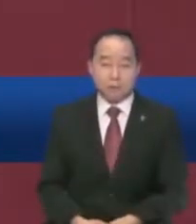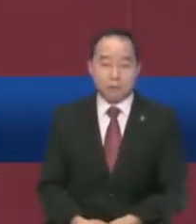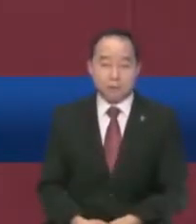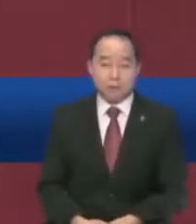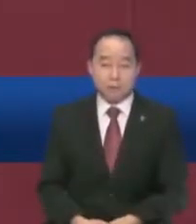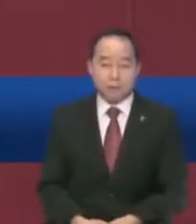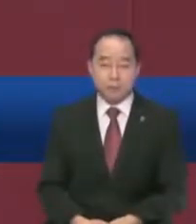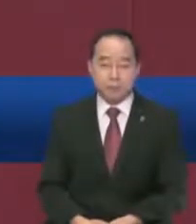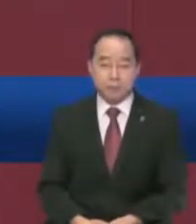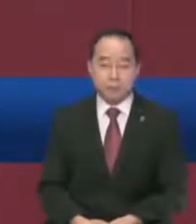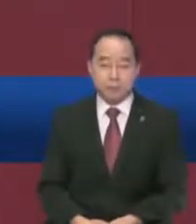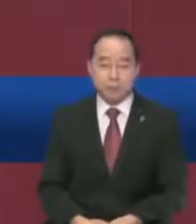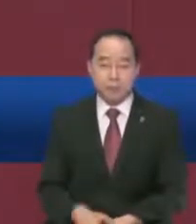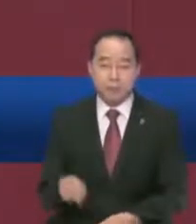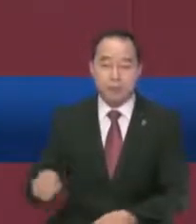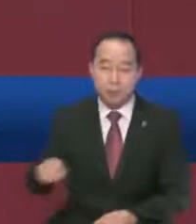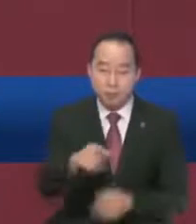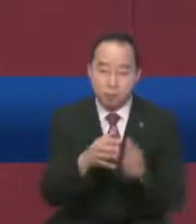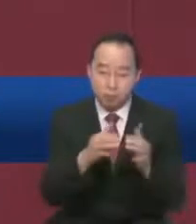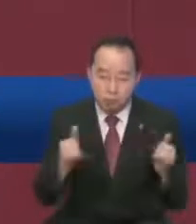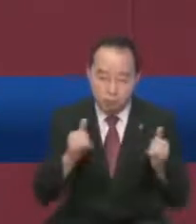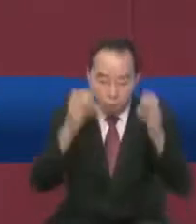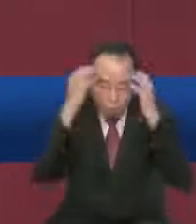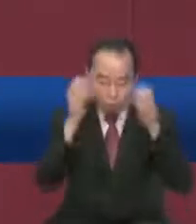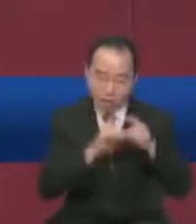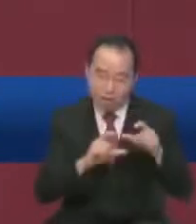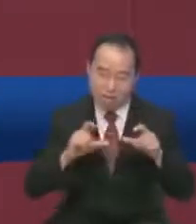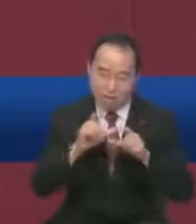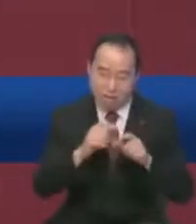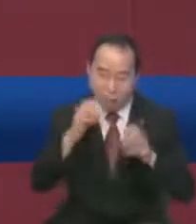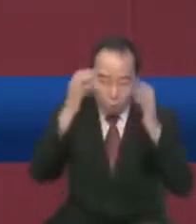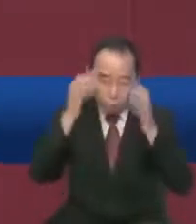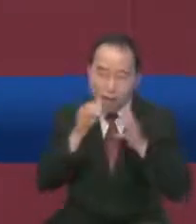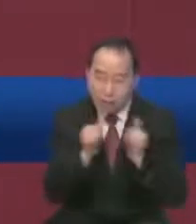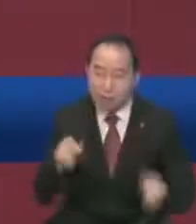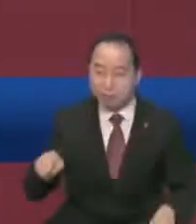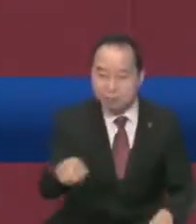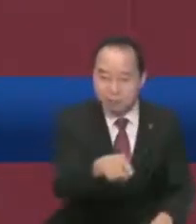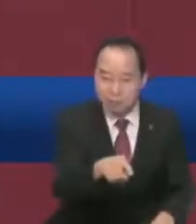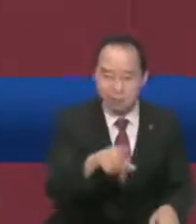고통을 더 크게 겪으시는 국민을 먼저 도와드려야 합니다.